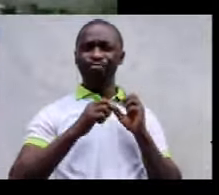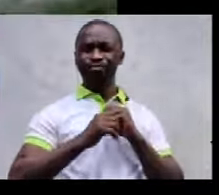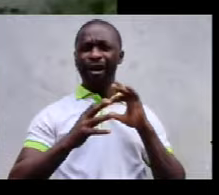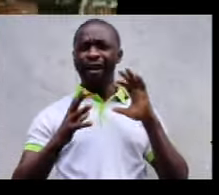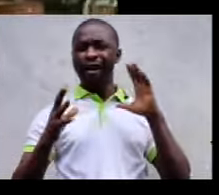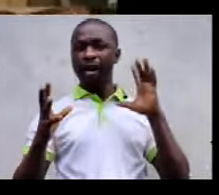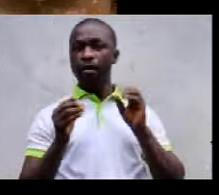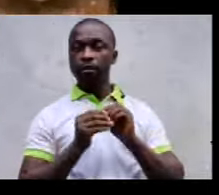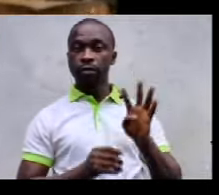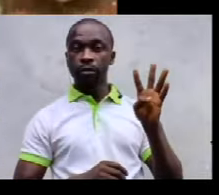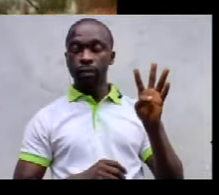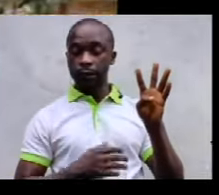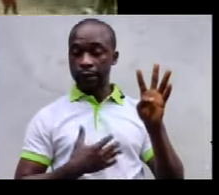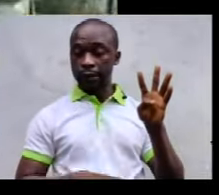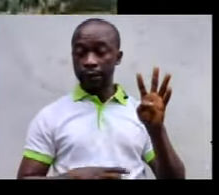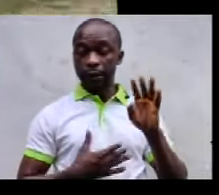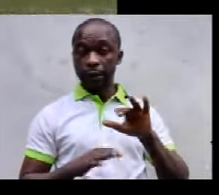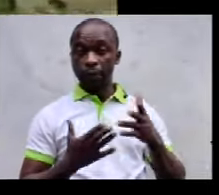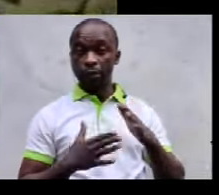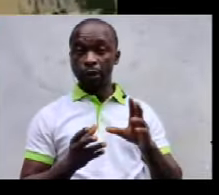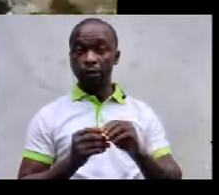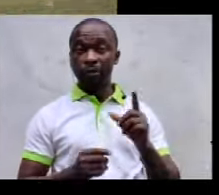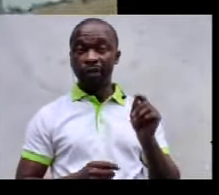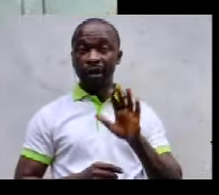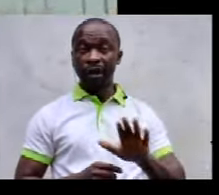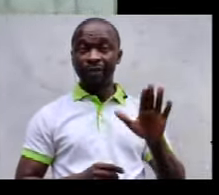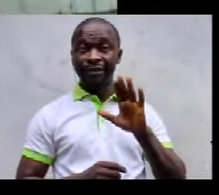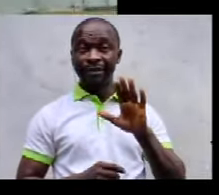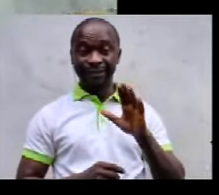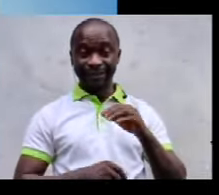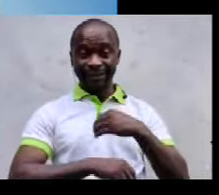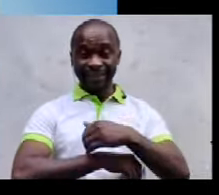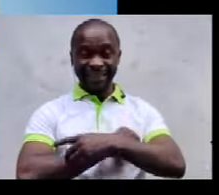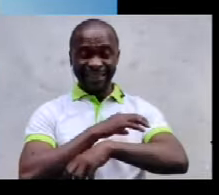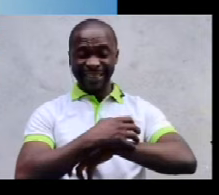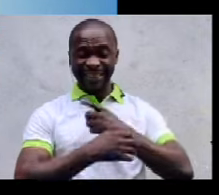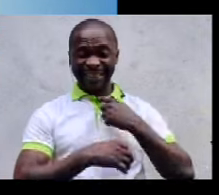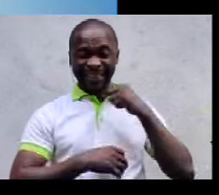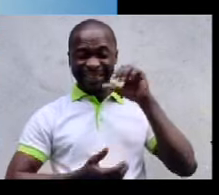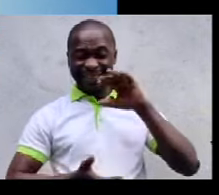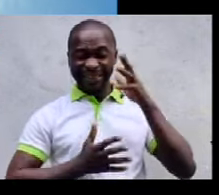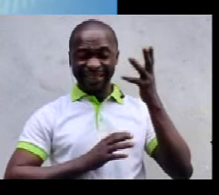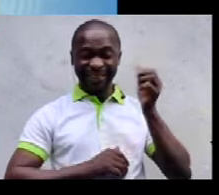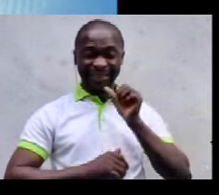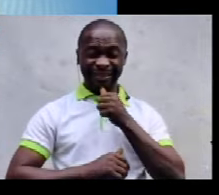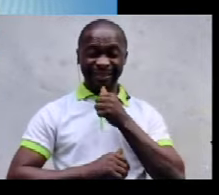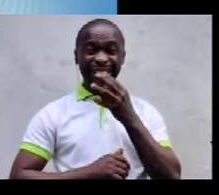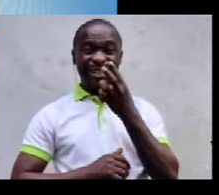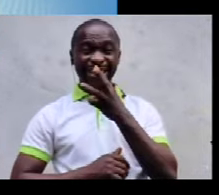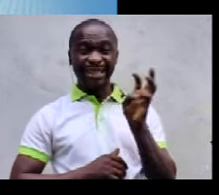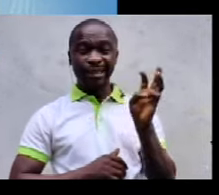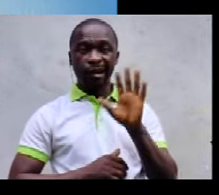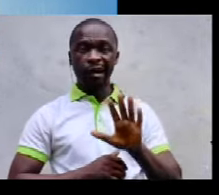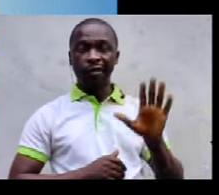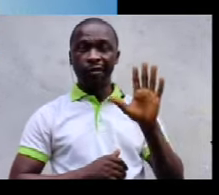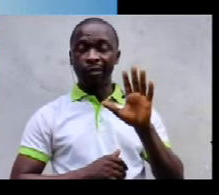la Défense, auraient fait au moins 20 morts et près de 600 blessés. Les explosions ont continué à